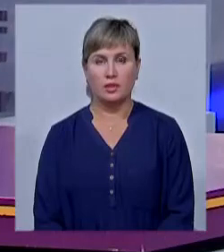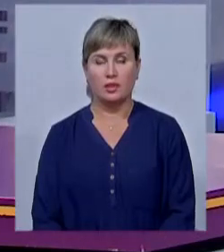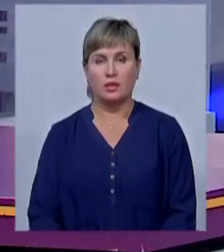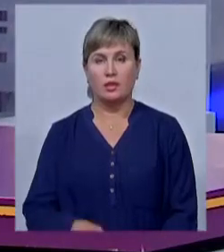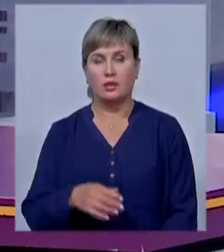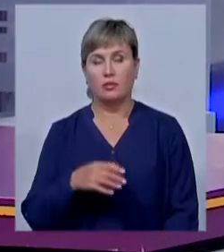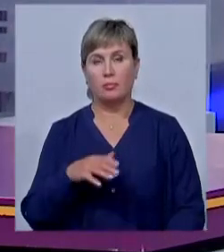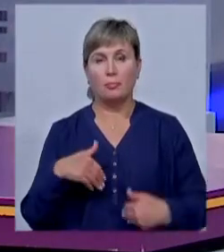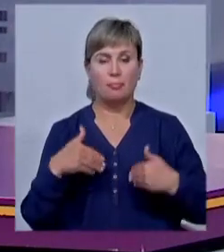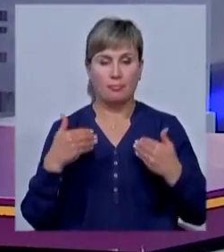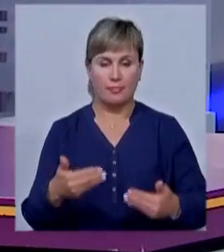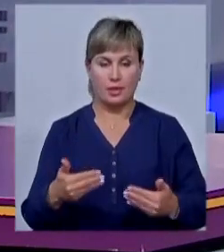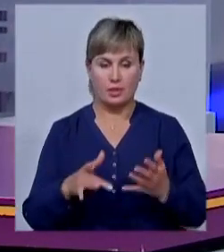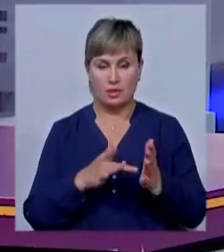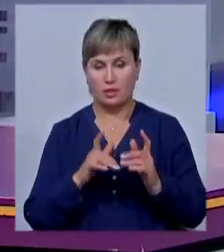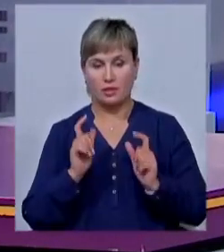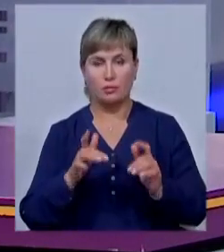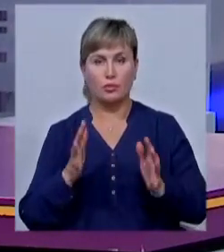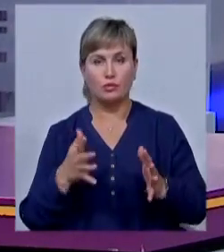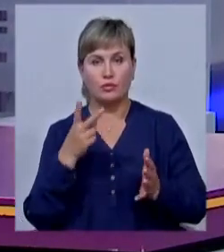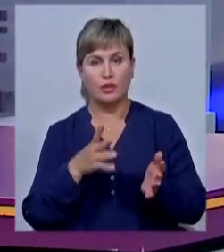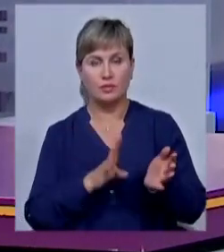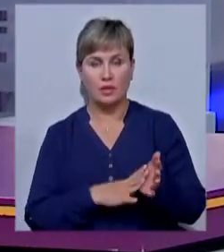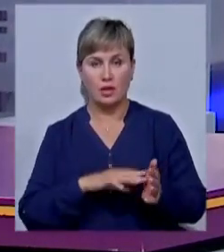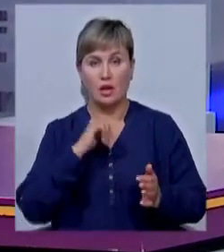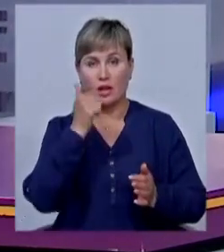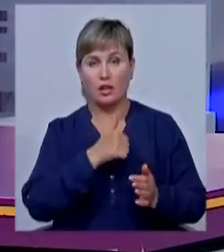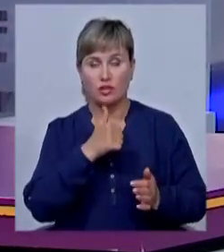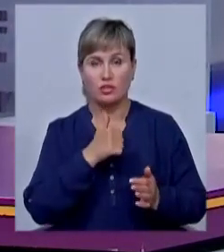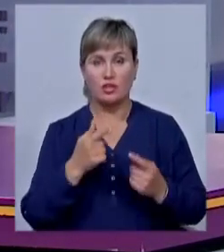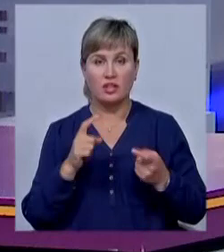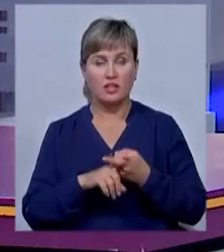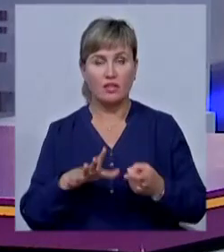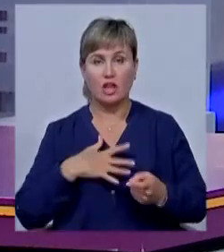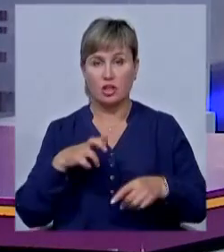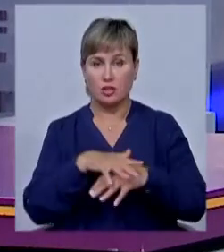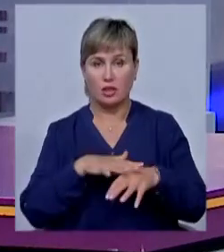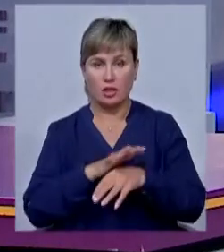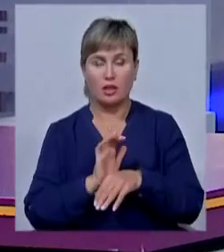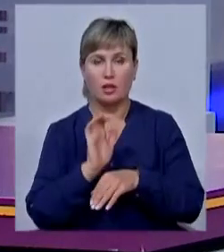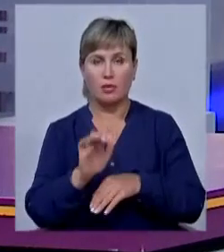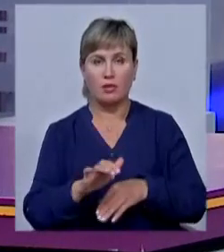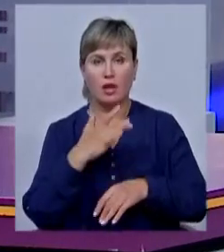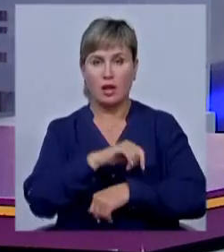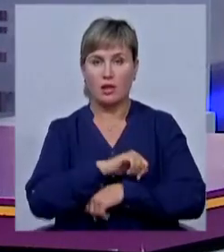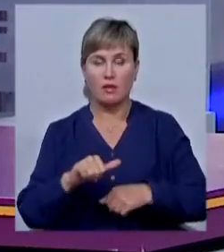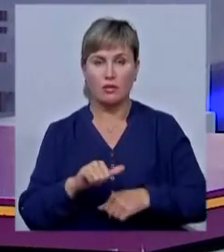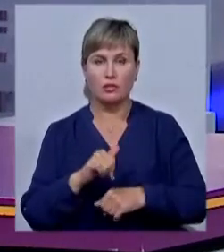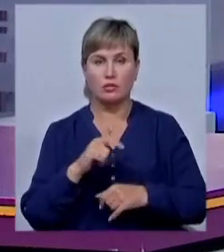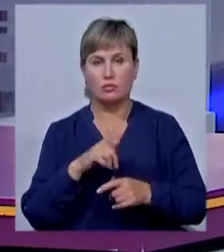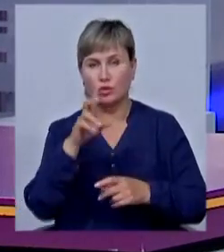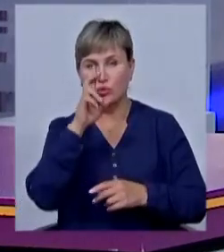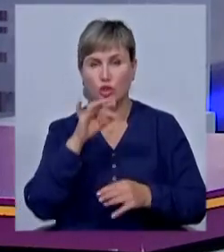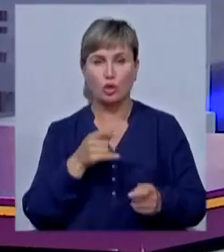Между тем, поздравительные телеграммы по случаю 29-й годовщины независимости нашей страны направляют главы зарубежных государств и